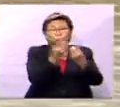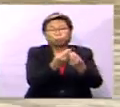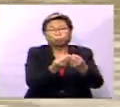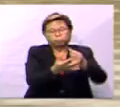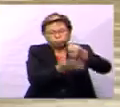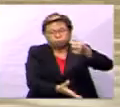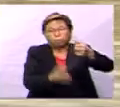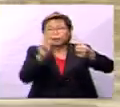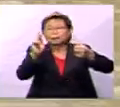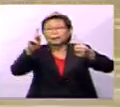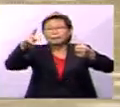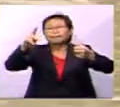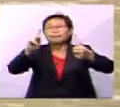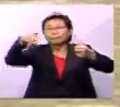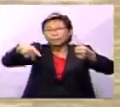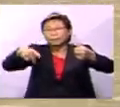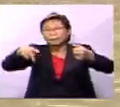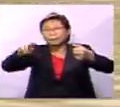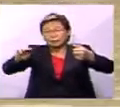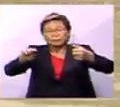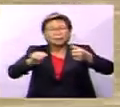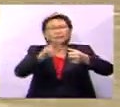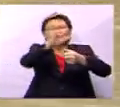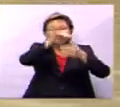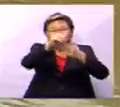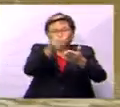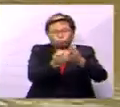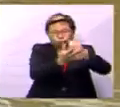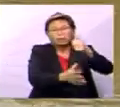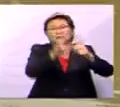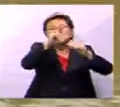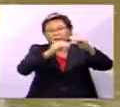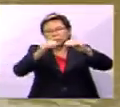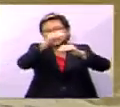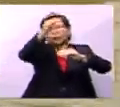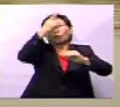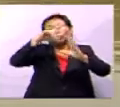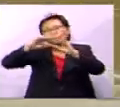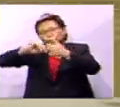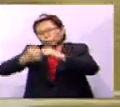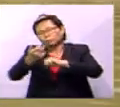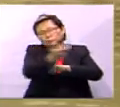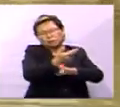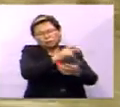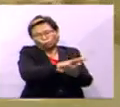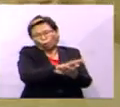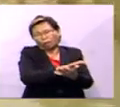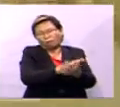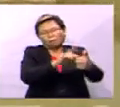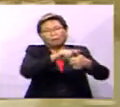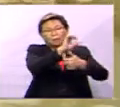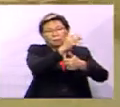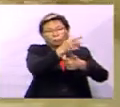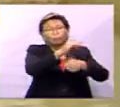Kementerian Pendidikan sebanyak RM9 juta, bangunan baru 3 tingkat akan dibina bagi mengatasi masalah ketiga-tiga sekolah itu, iaitu